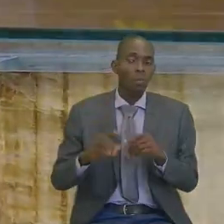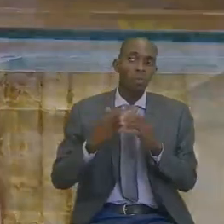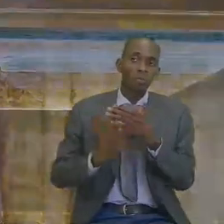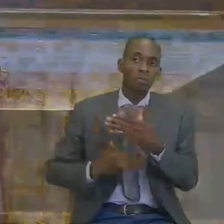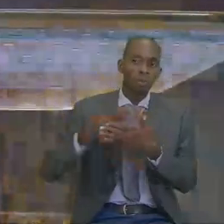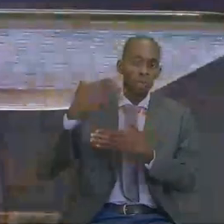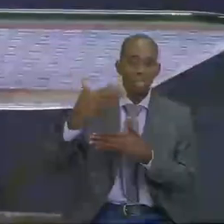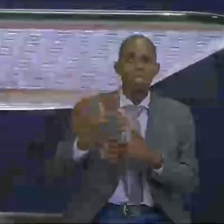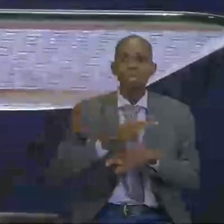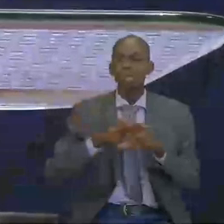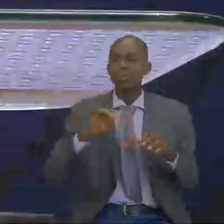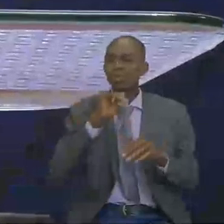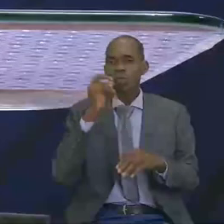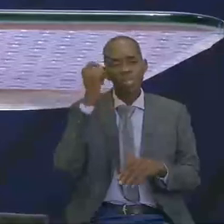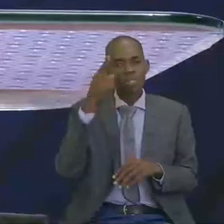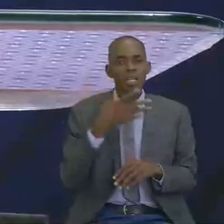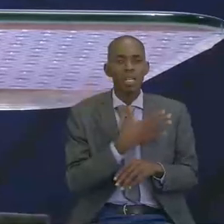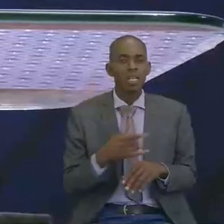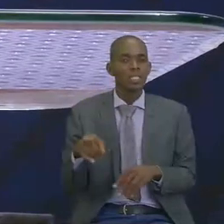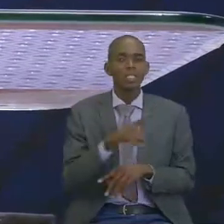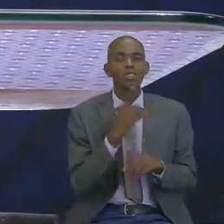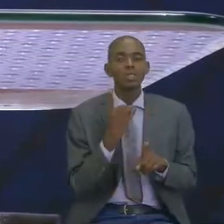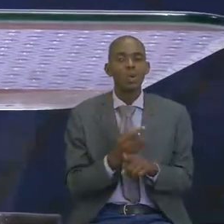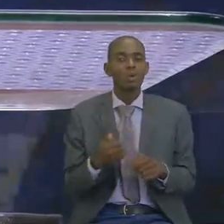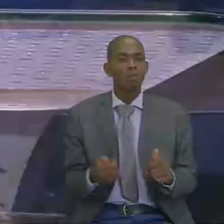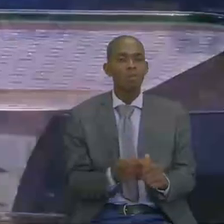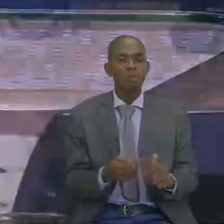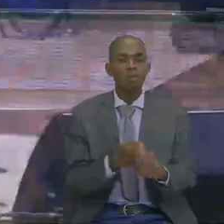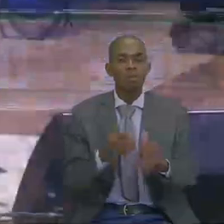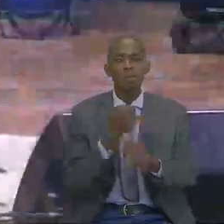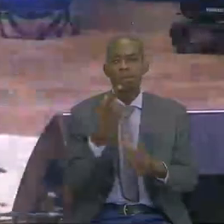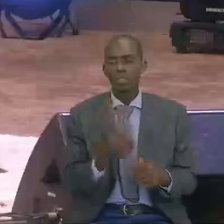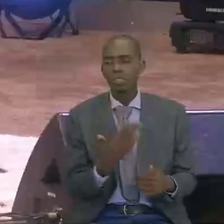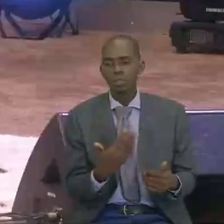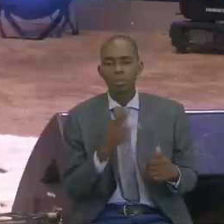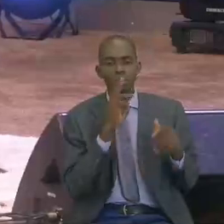pas. Et ils vont avec